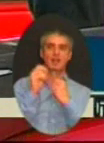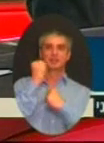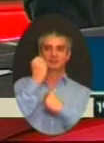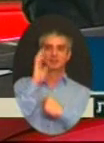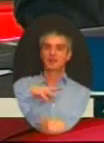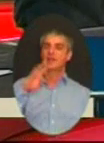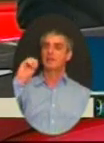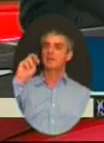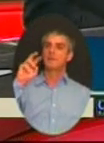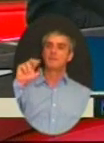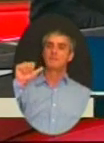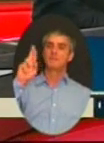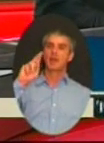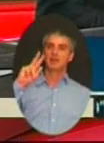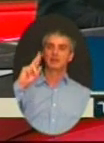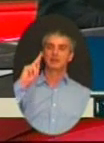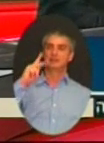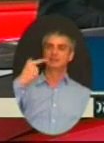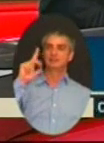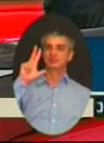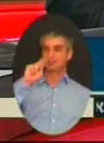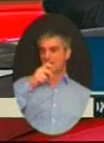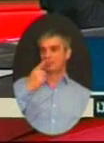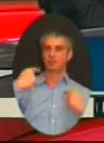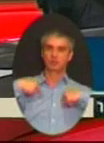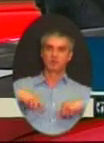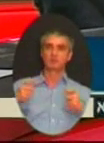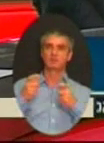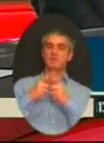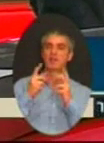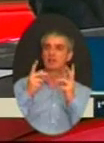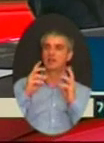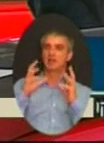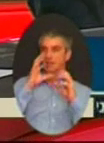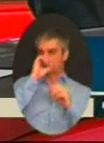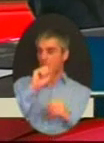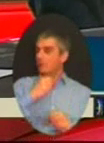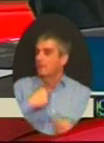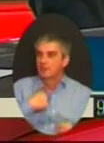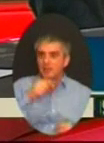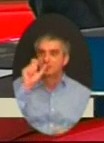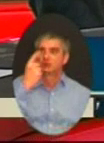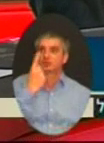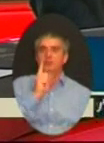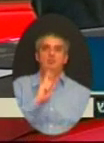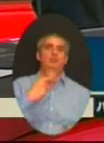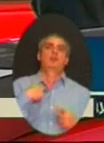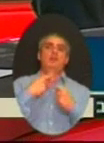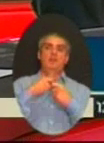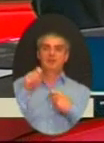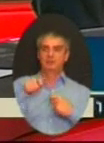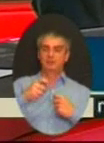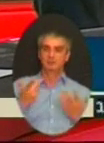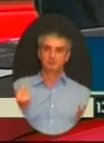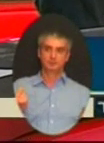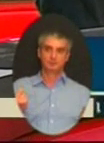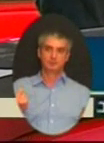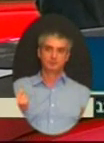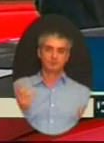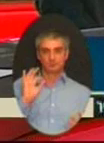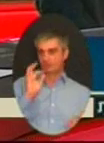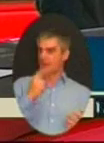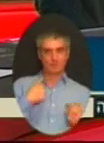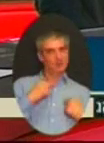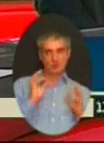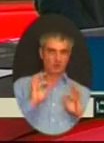מרק צל, יושב ראש המפלגה הרפובליקנית בישראל, שלום. תודה, אני האיש היחיד שלא חק כאן, נכון? לא, גם